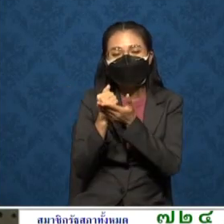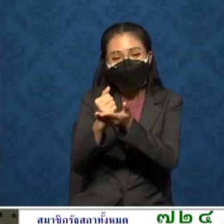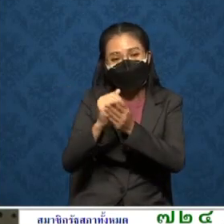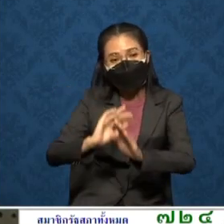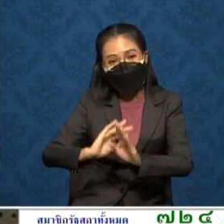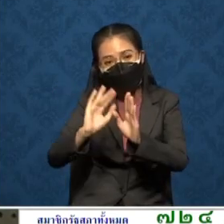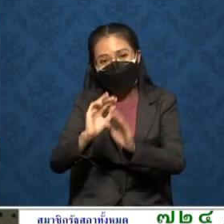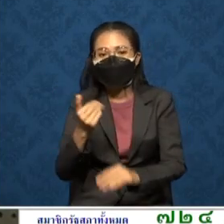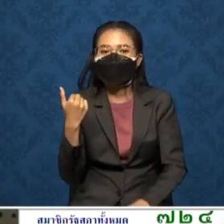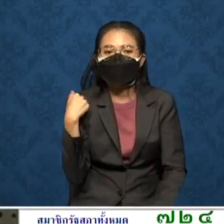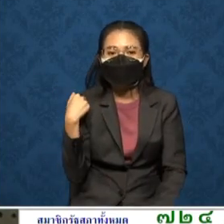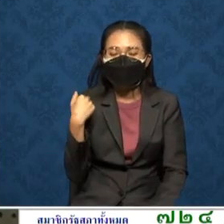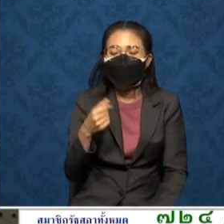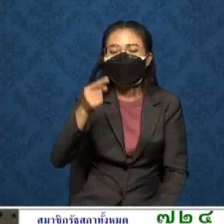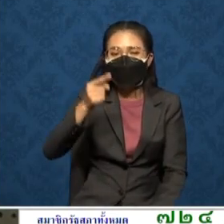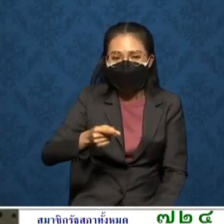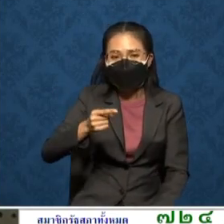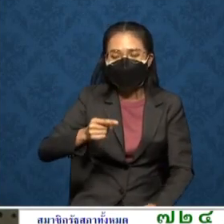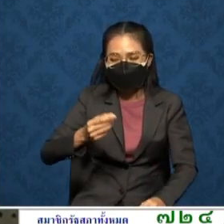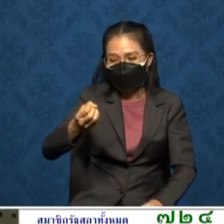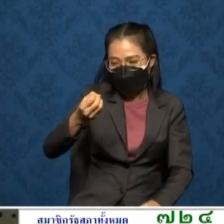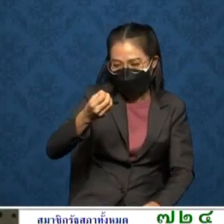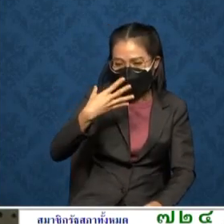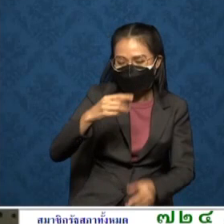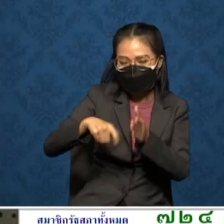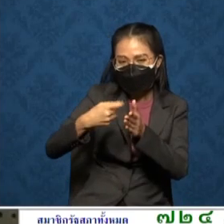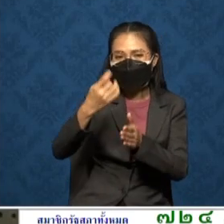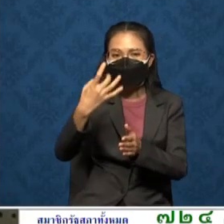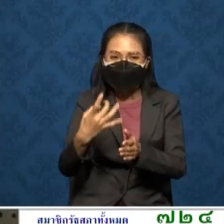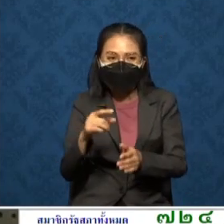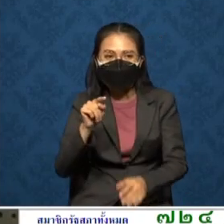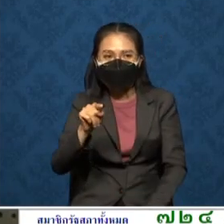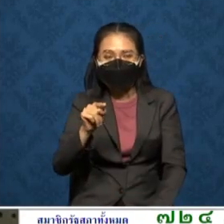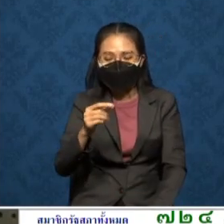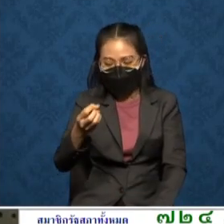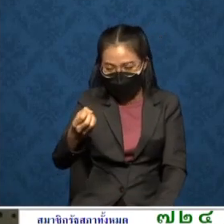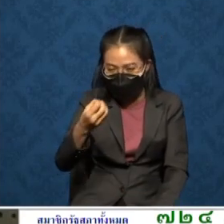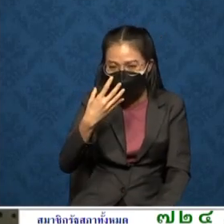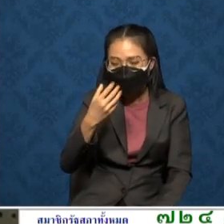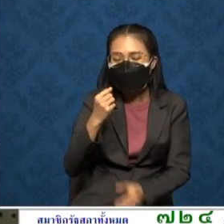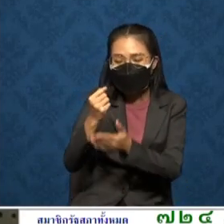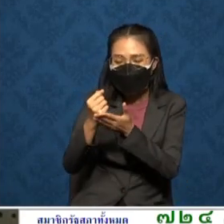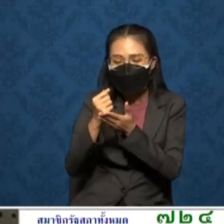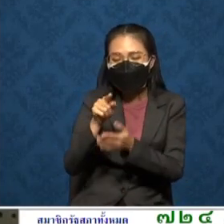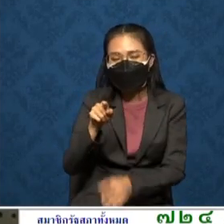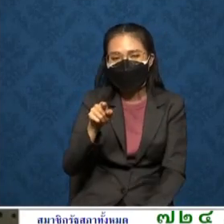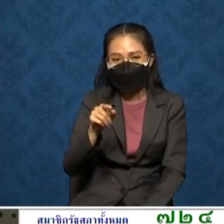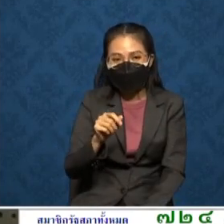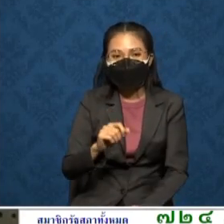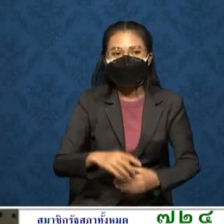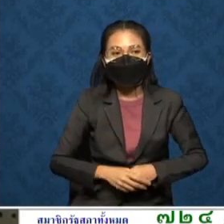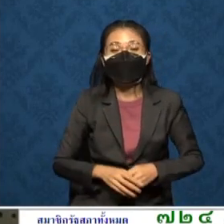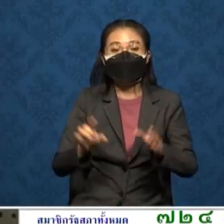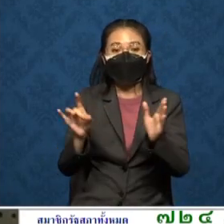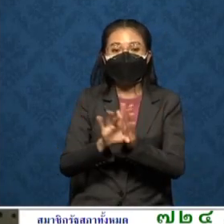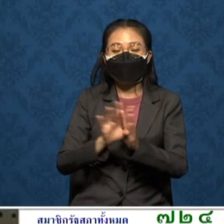ให้แต่ต้องบอกเหตุผลว่าทำไมจะเรียกว่าเป็นการรับสารภาพผิดของหน่วยงานนั้นก็ได้แต่ในที่สุดก็จะต้